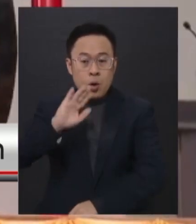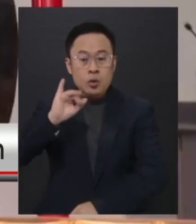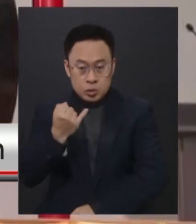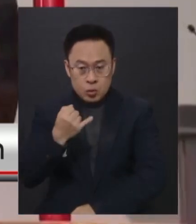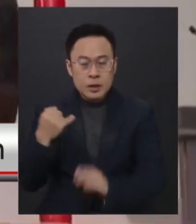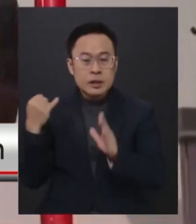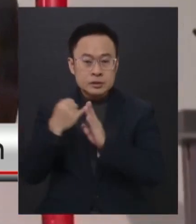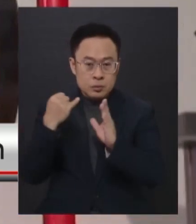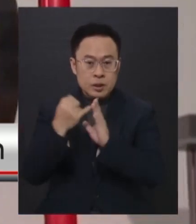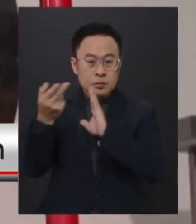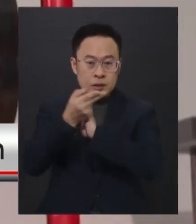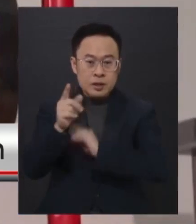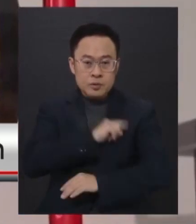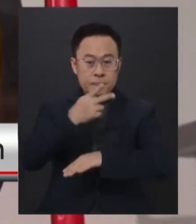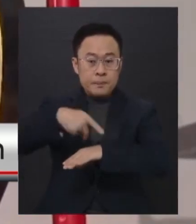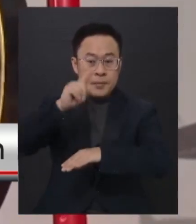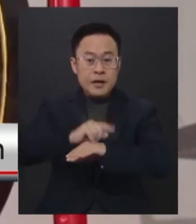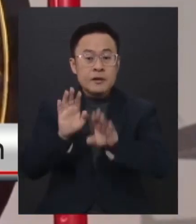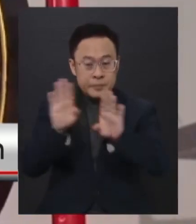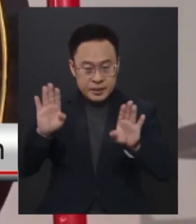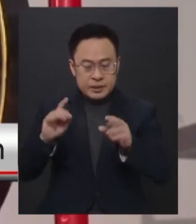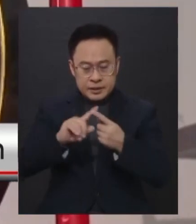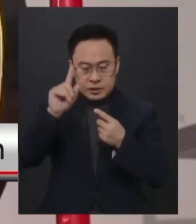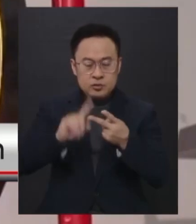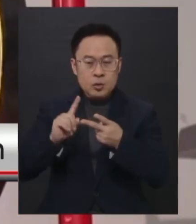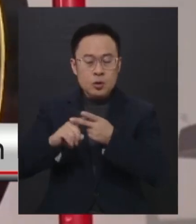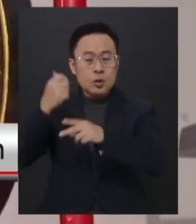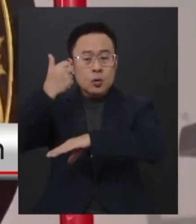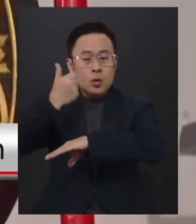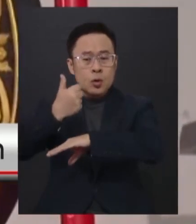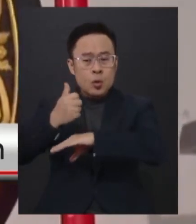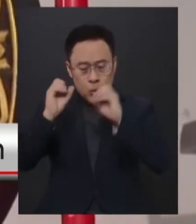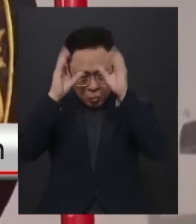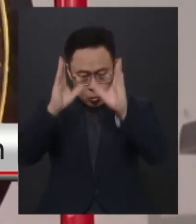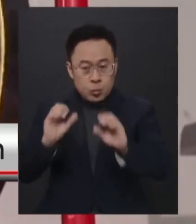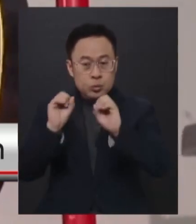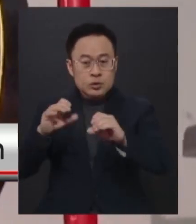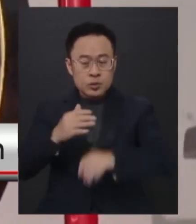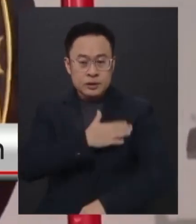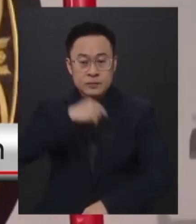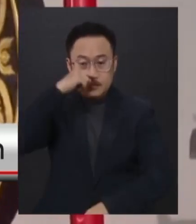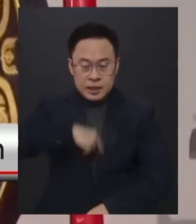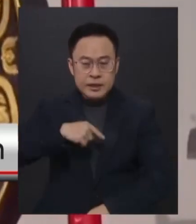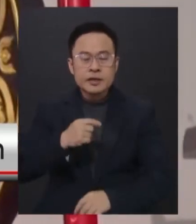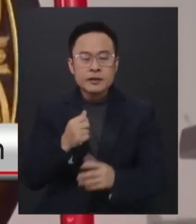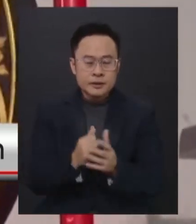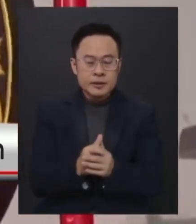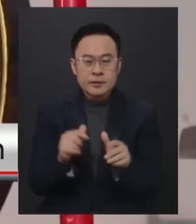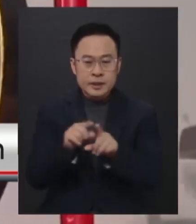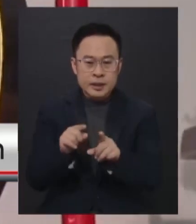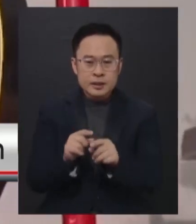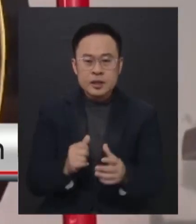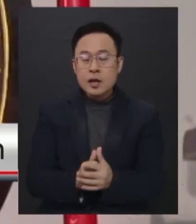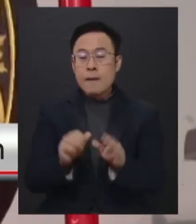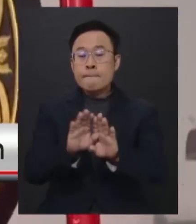ค้ชเชชัดชัยเชค่ะหัวหน้าผู้ฝึกสอนทีมชาติไทยมาร่วมพิธีด้วยเช่นเดียวกันโดยเกมการแข่งขันในคู่ที่น่าสนใจค่ะจะเป็นประเภ